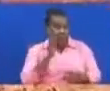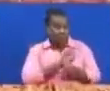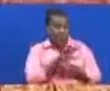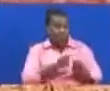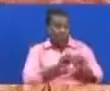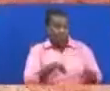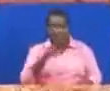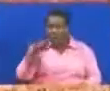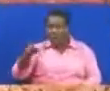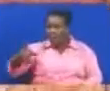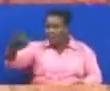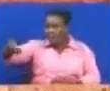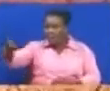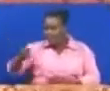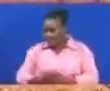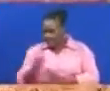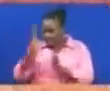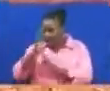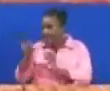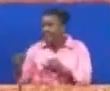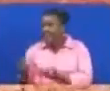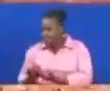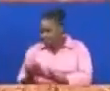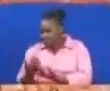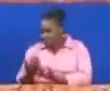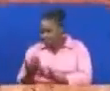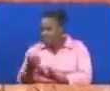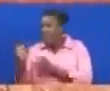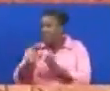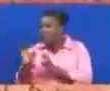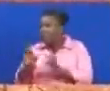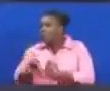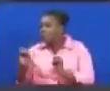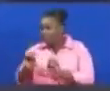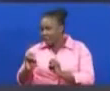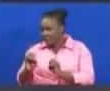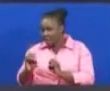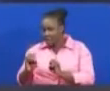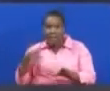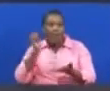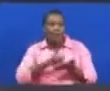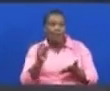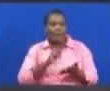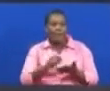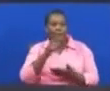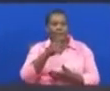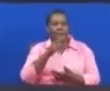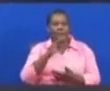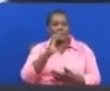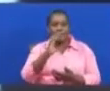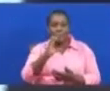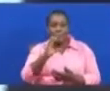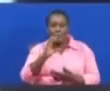maeneo mengi ya vijijini wangekuwa hawana mawasiliano ya uhakika? Paul Alphonse, TBC,